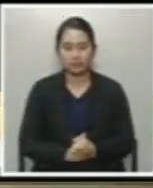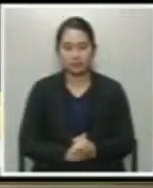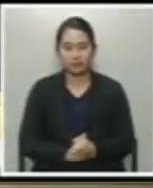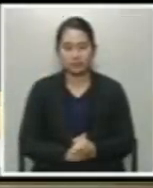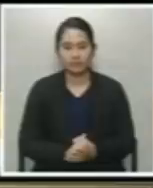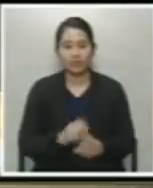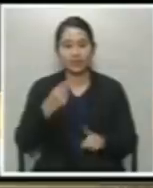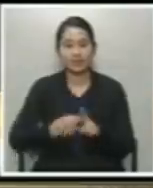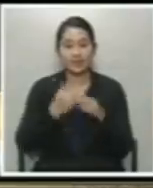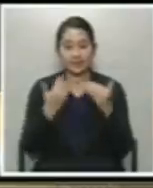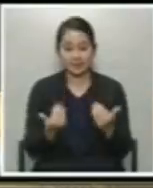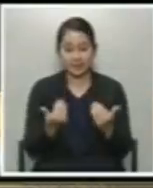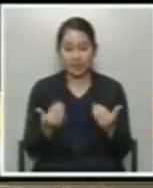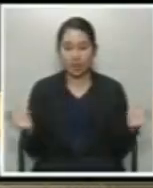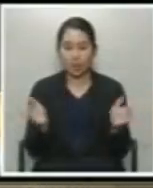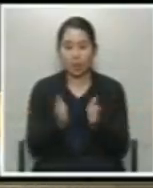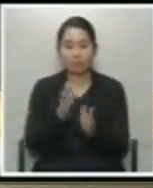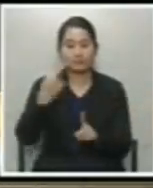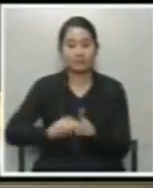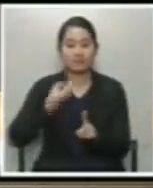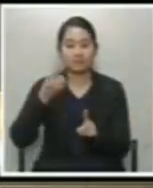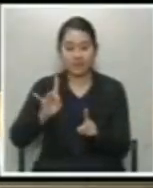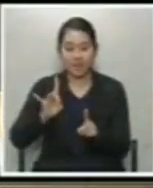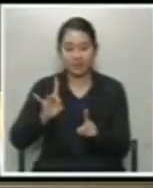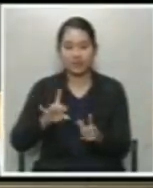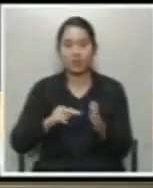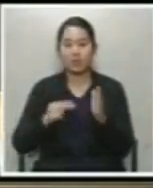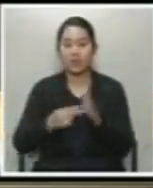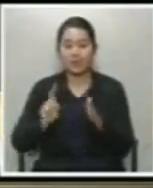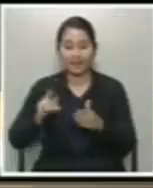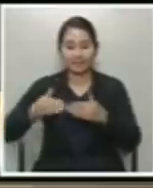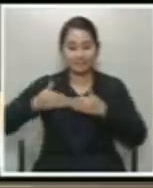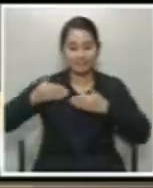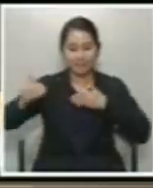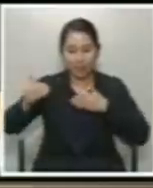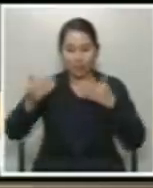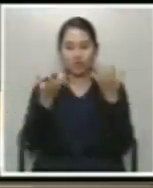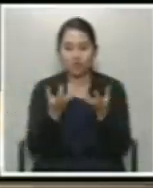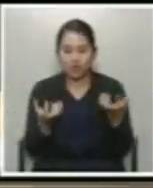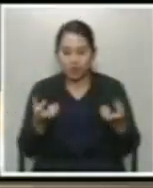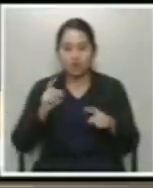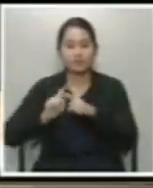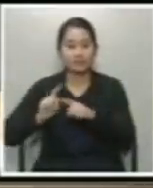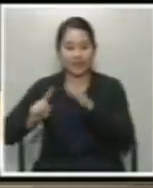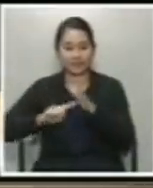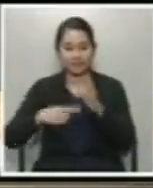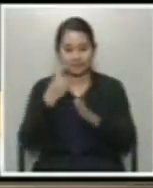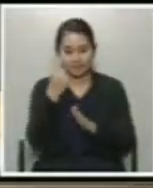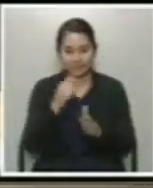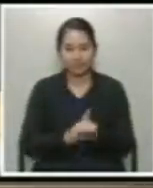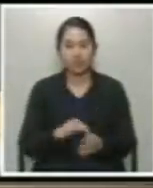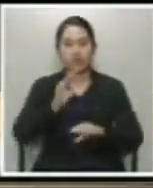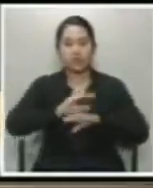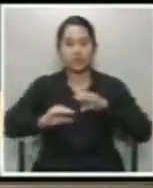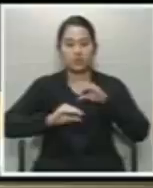เดือนนี้ก็18เดือนนี่แหละจะเป็นครั้งแรกที่อิฐหินปูนทรายออกมาโครงการที่เป็น